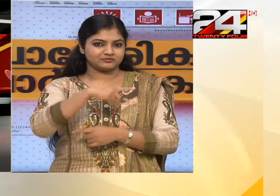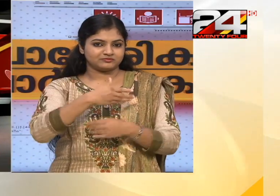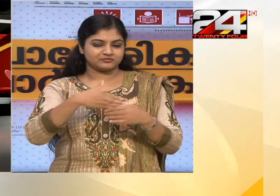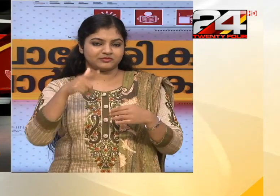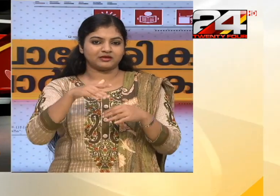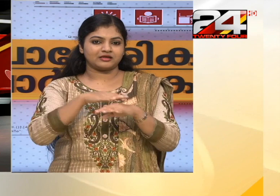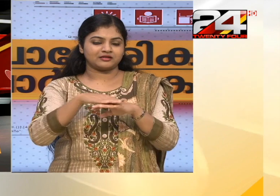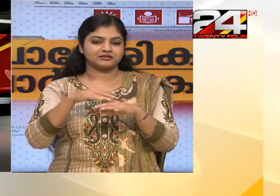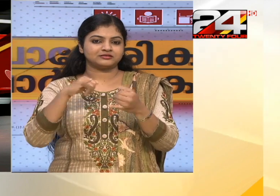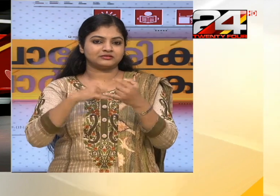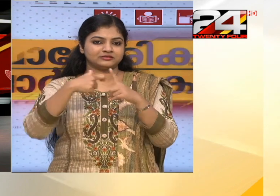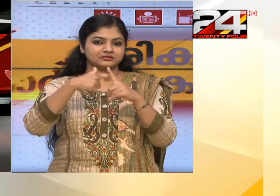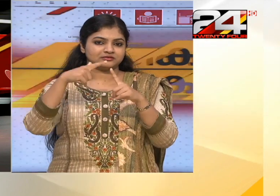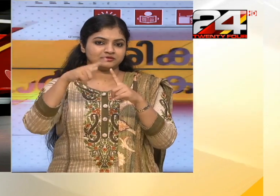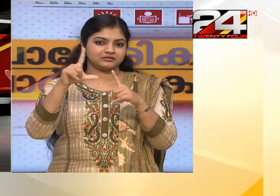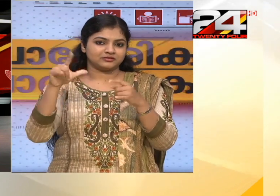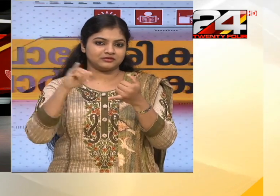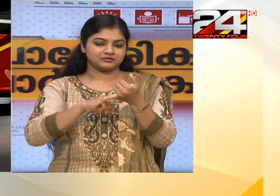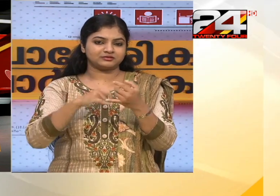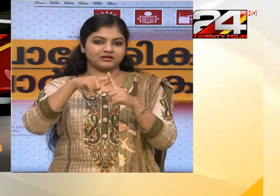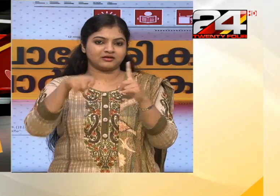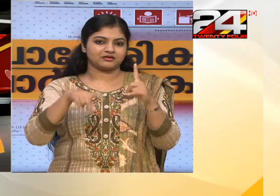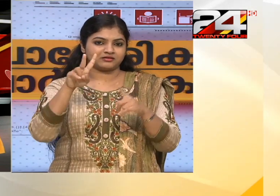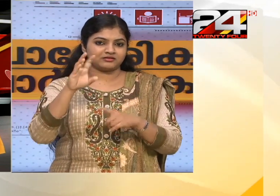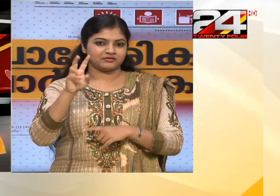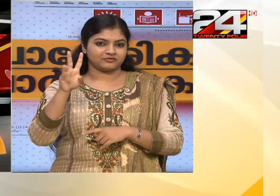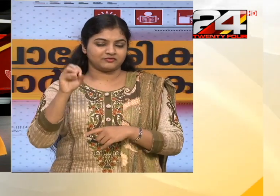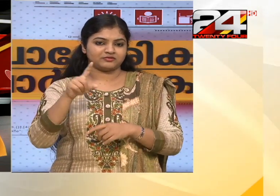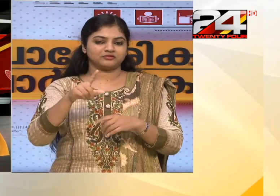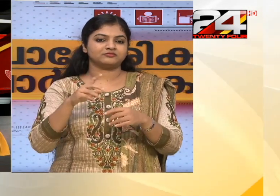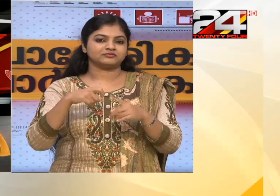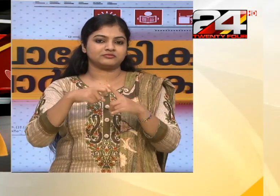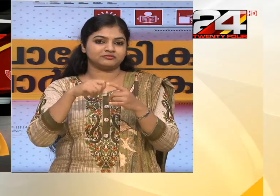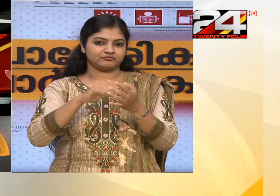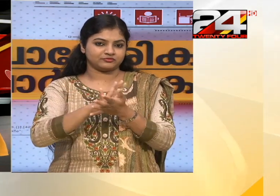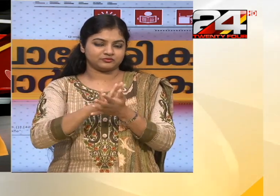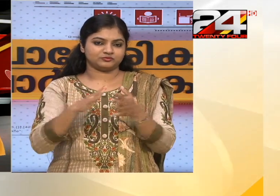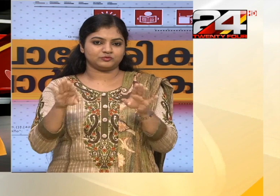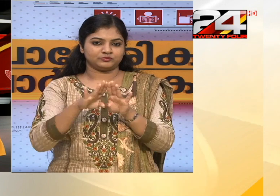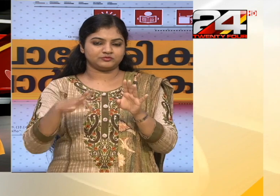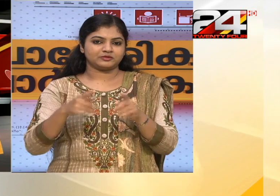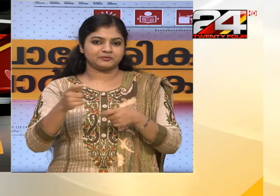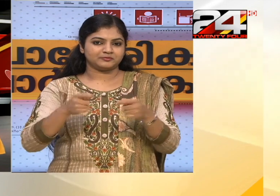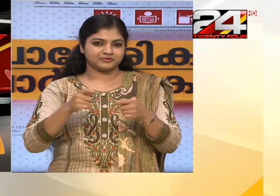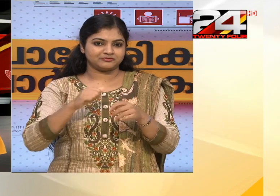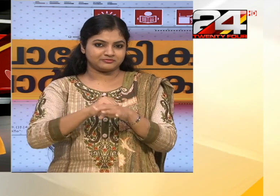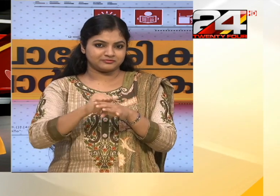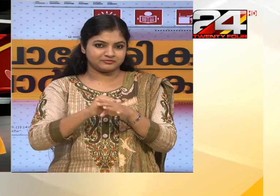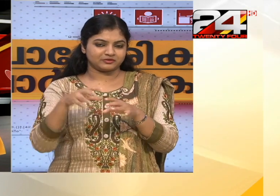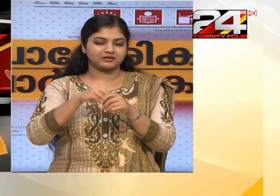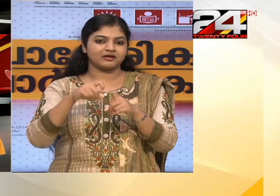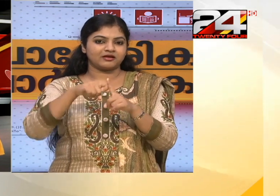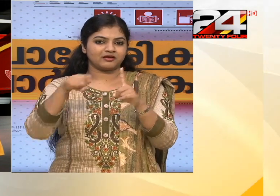3 ദിവസം നീണ്ടുനിന്ന ഇന്ത്യ സ്കിൽസ് കേരള 2020 നൈപുണ്യോത്സവം സമാപിച്ചു. വ്യവസായ പരിശീലന വകുപ്പും കേരള അക്കാദമി ഫോർ